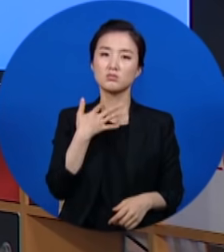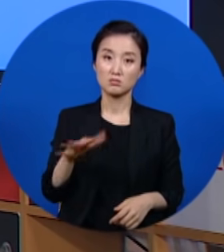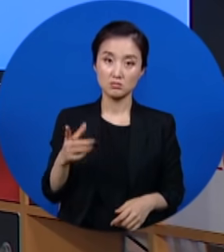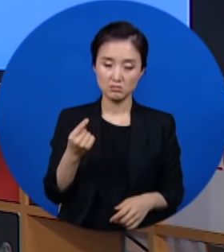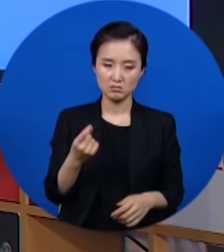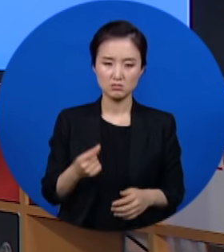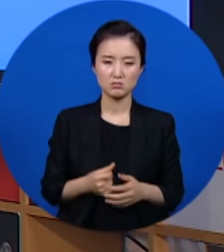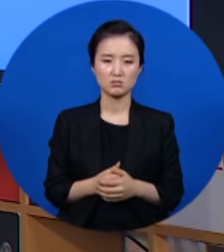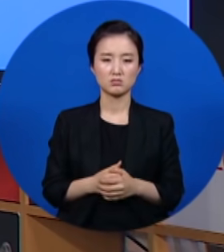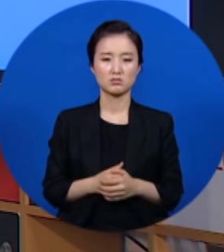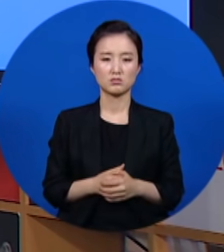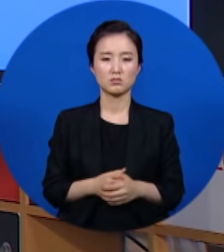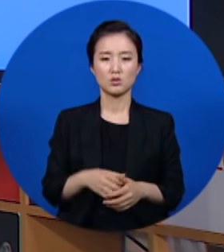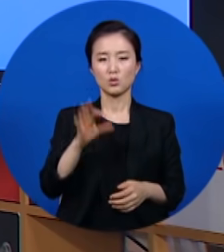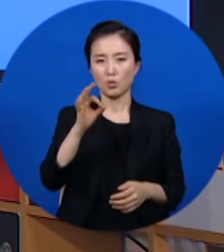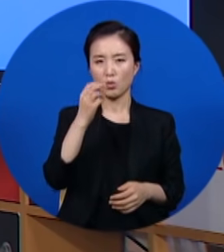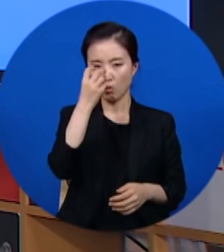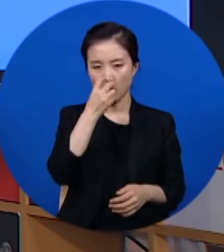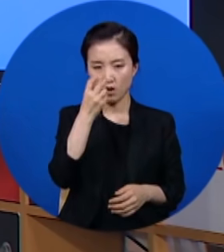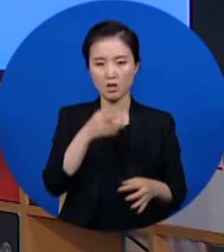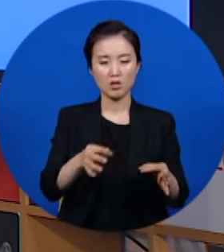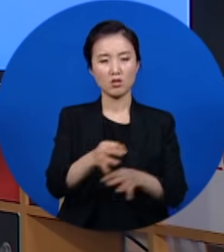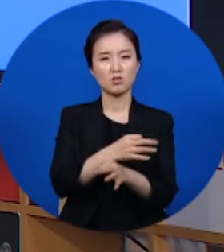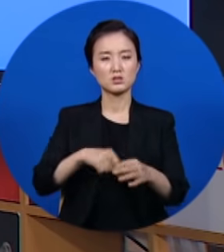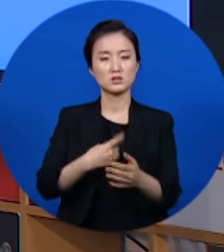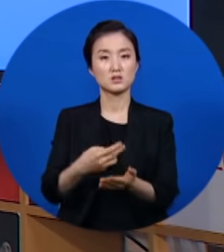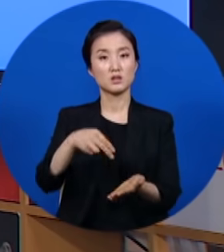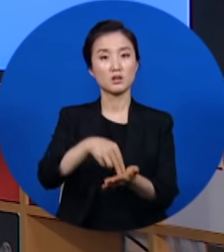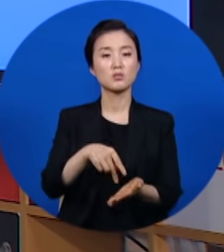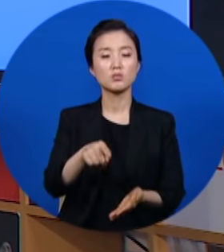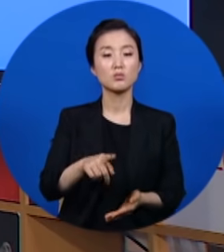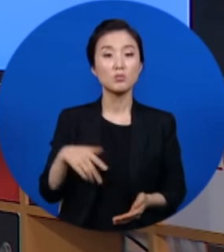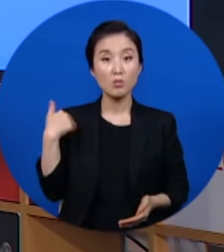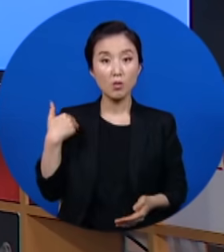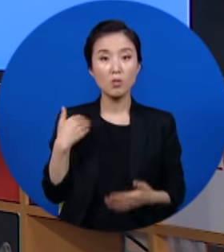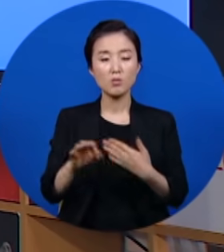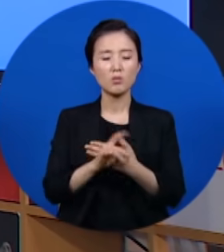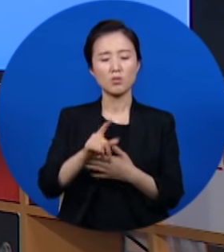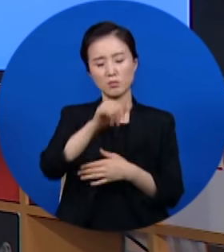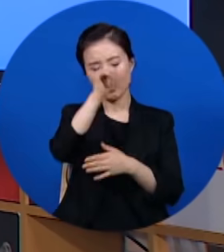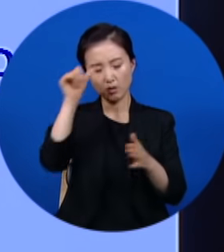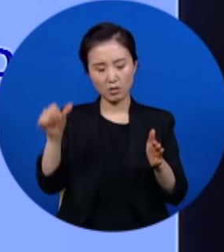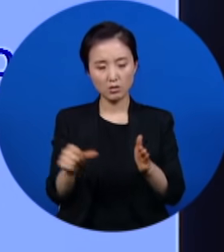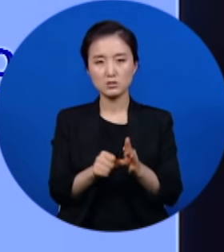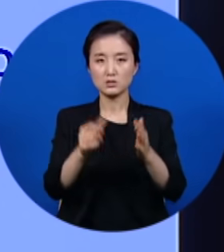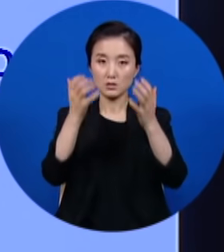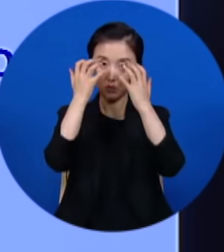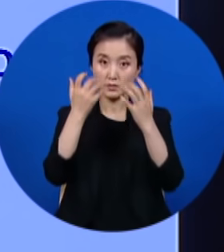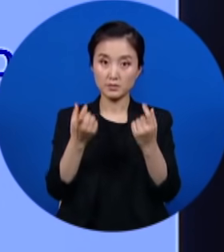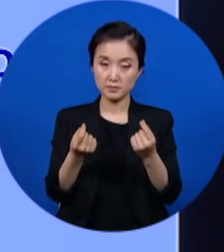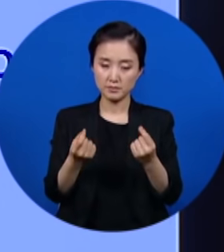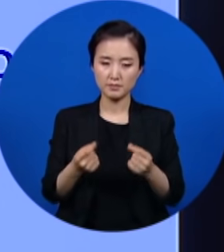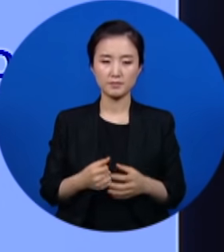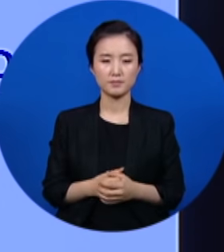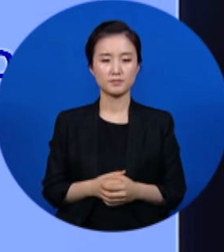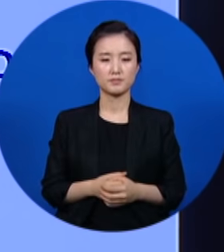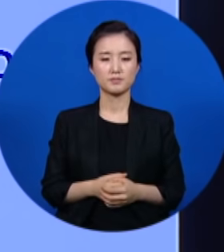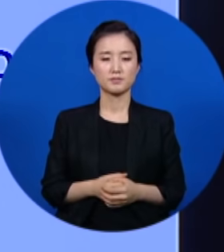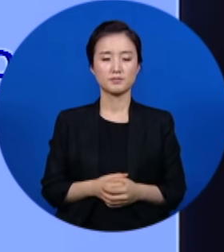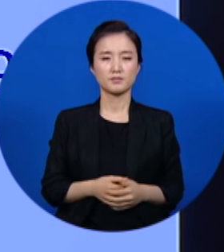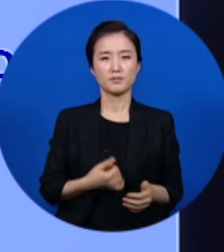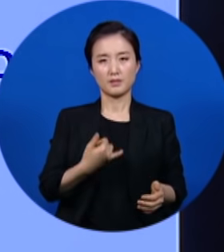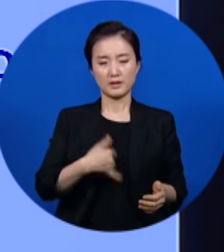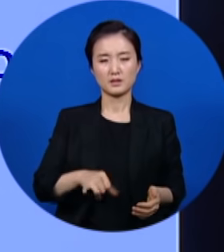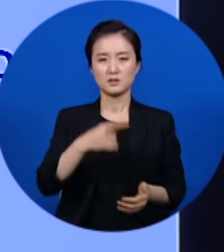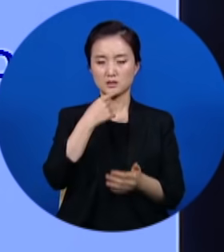살거든요 근데 돈 관리 경제적 2차례 이거 모르면 평생 고생 하거든요 그래서 애들 도망쳐